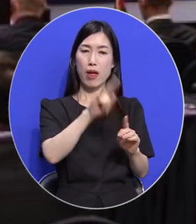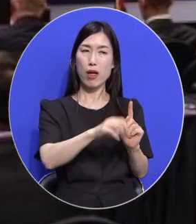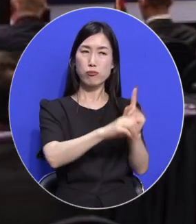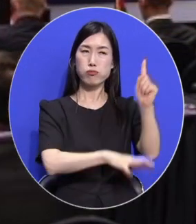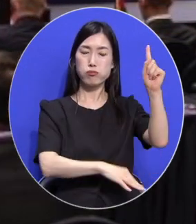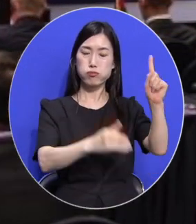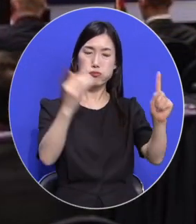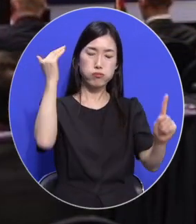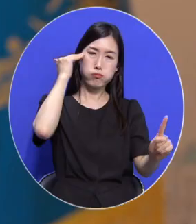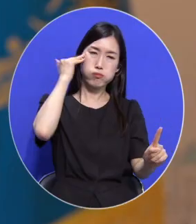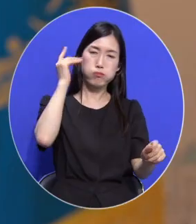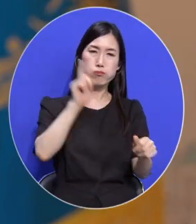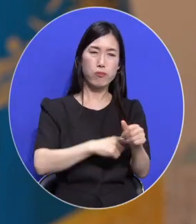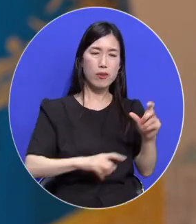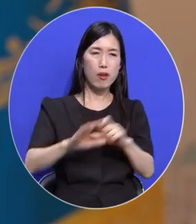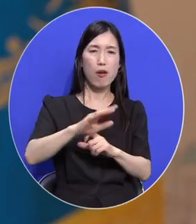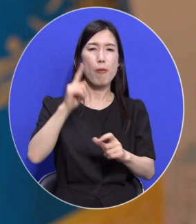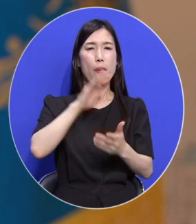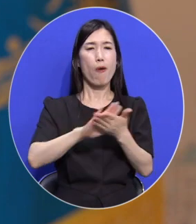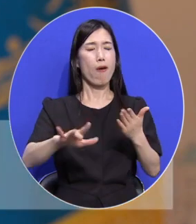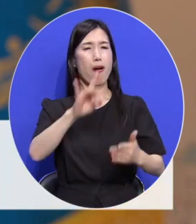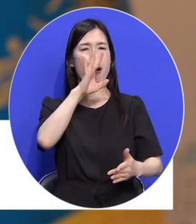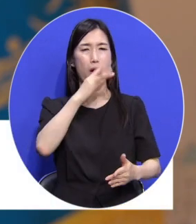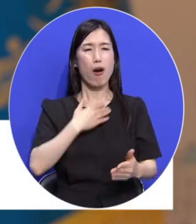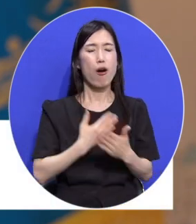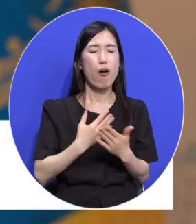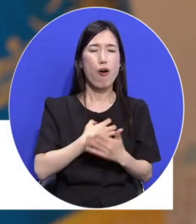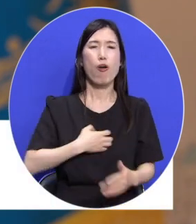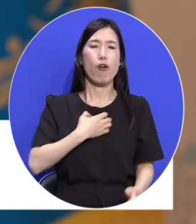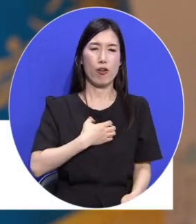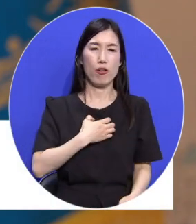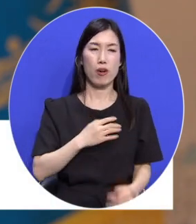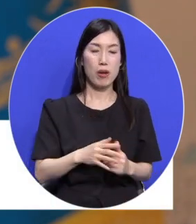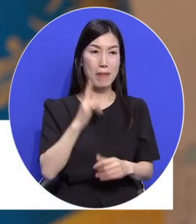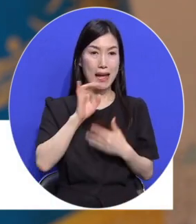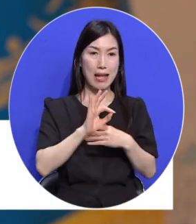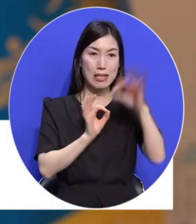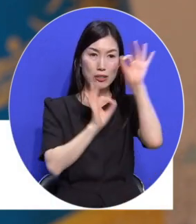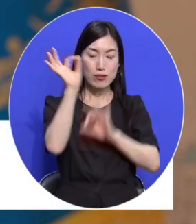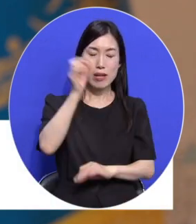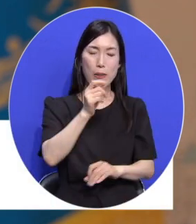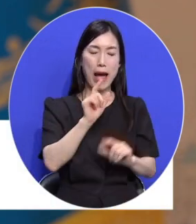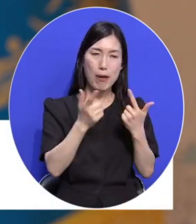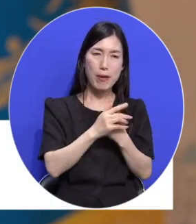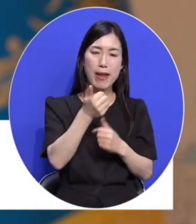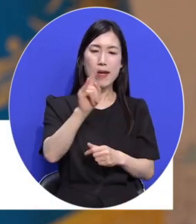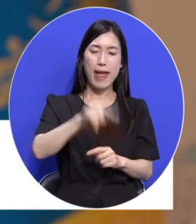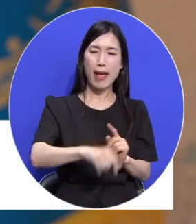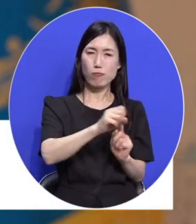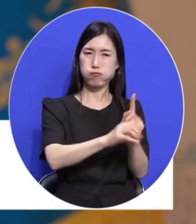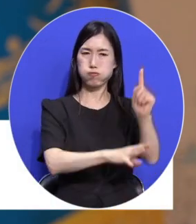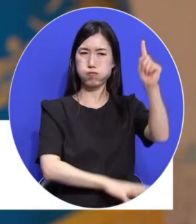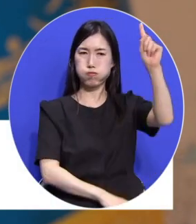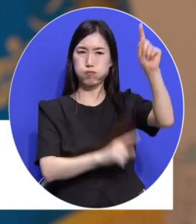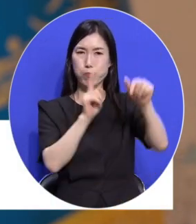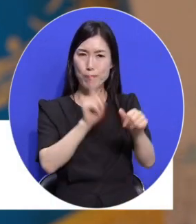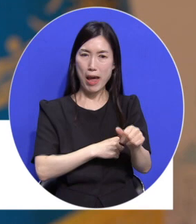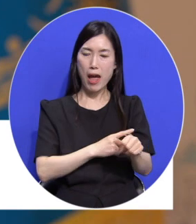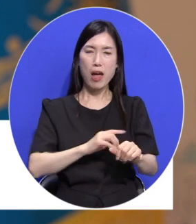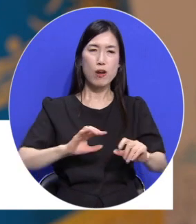있다고 진단했습니다 대량의 인명피해를 초래할 수 있는 대량 살상 무기의